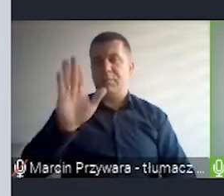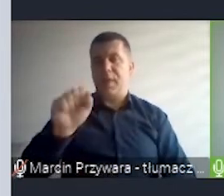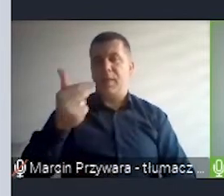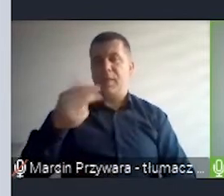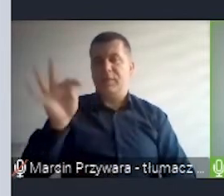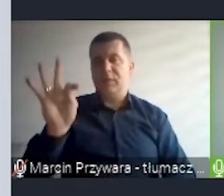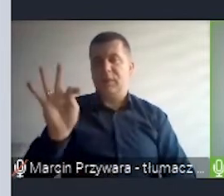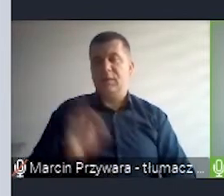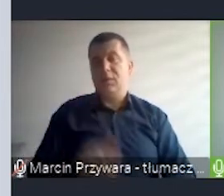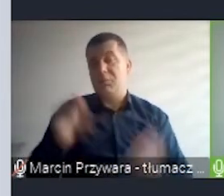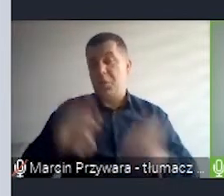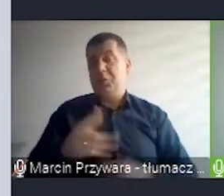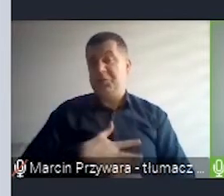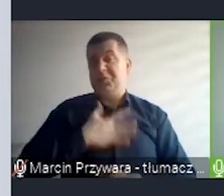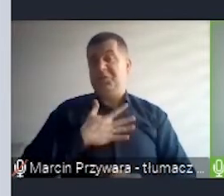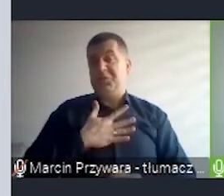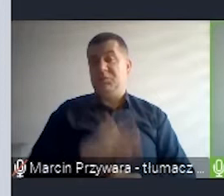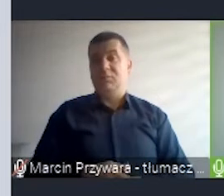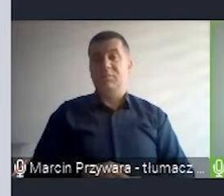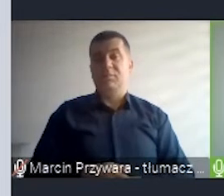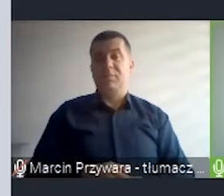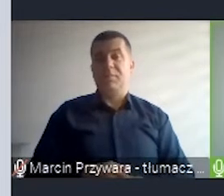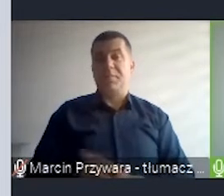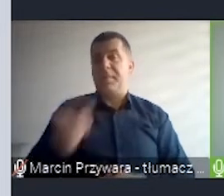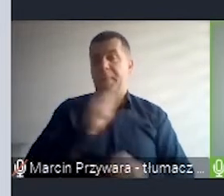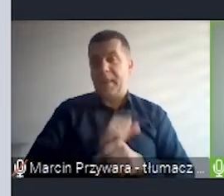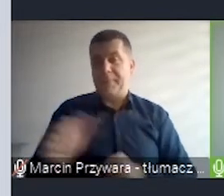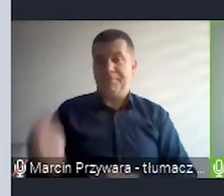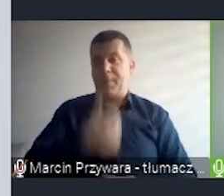No właśnie, tu może być zdziwienie, że jest to pierwszy etap kontroli.